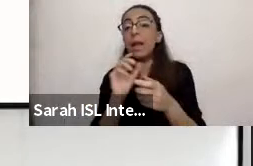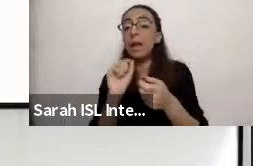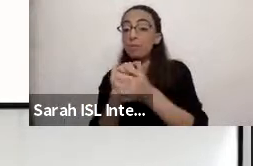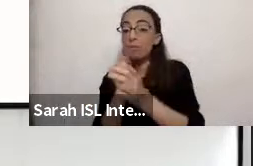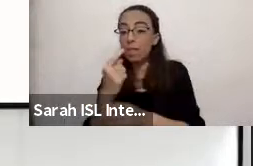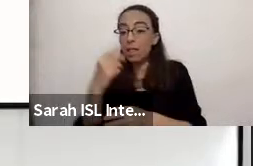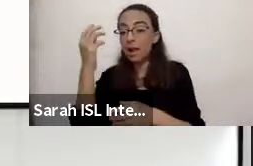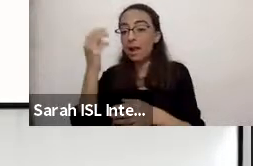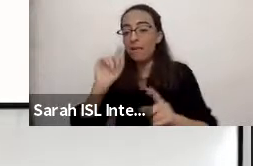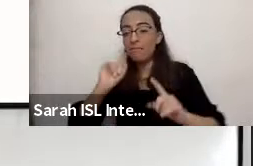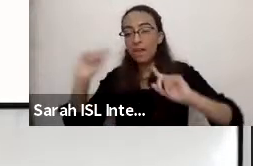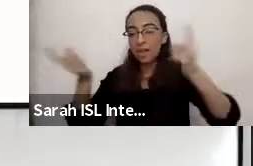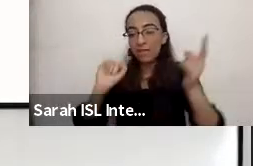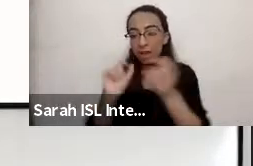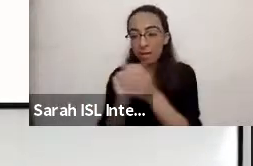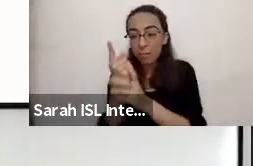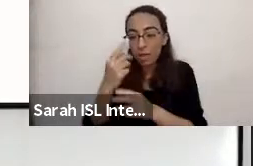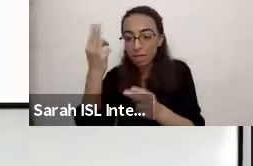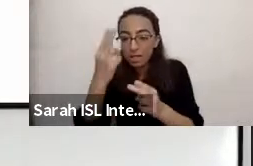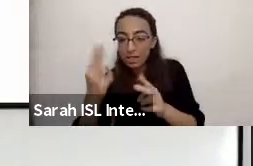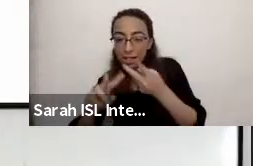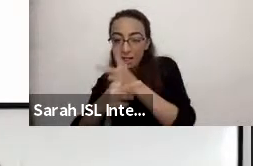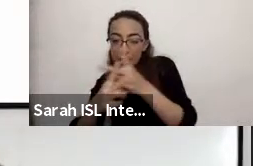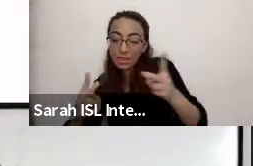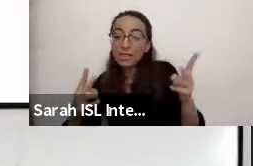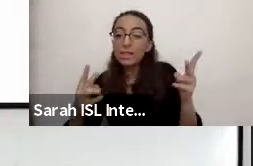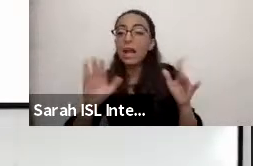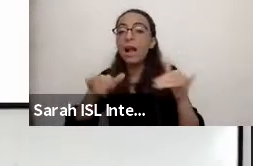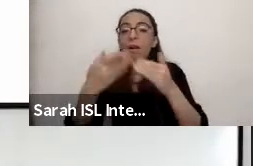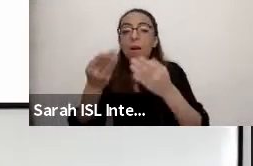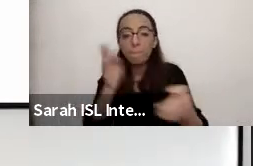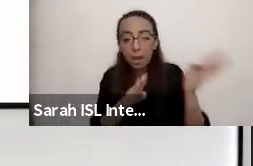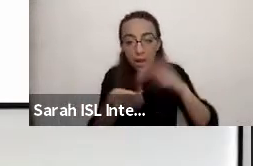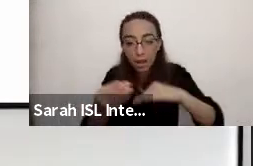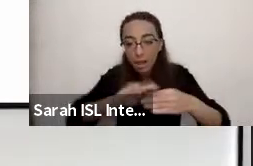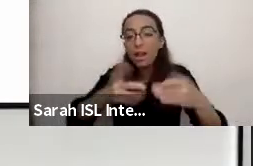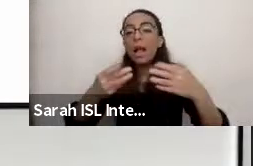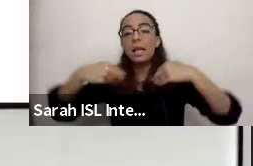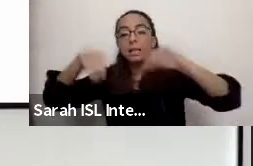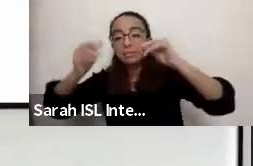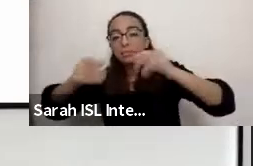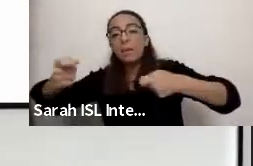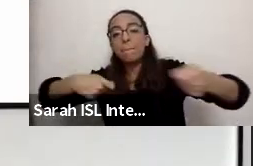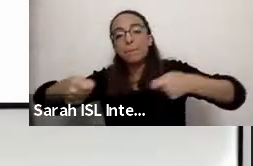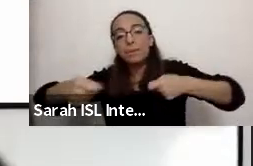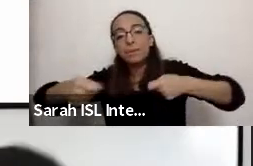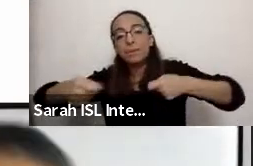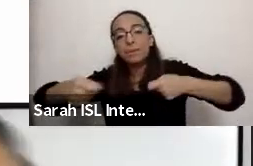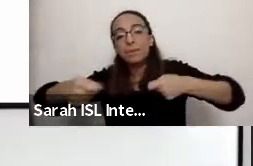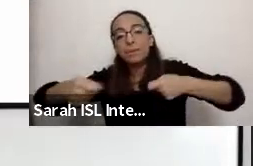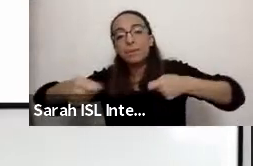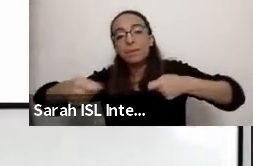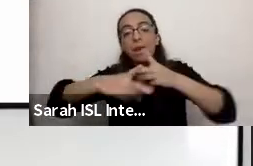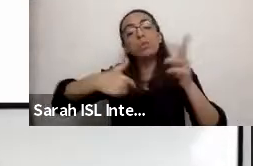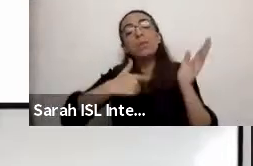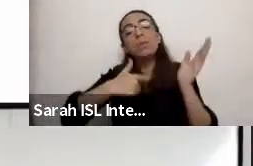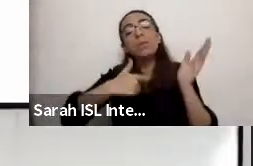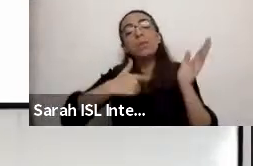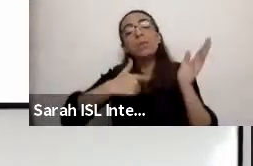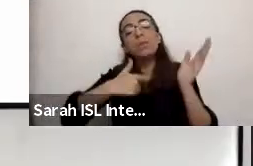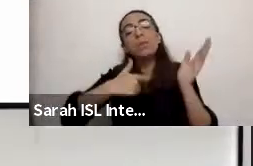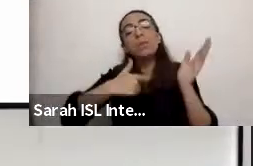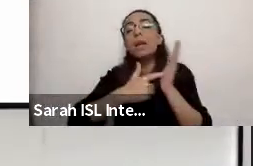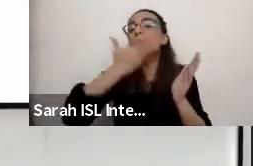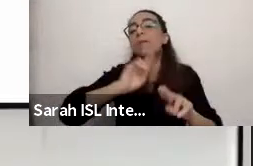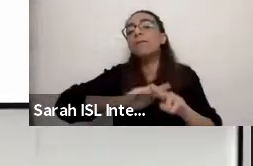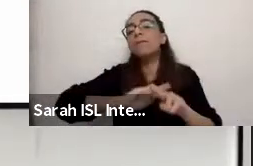अपना जरिया बनाया। इसकी डिजाइन बनाने से लेकर पैकेजिंग और मार्केटिंग तक की पूरी ट्रेनिंग हमारे दृष्टिबाधित मित्रों को